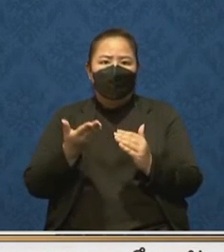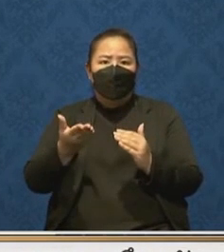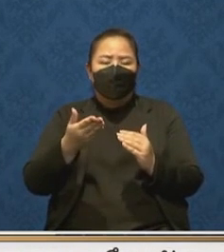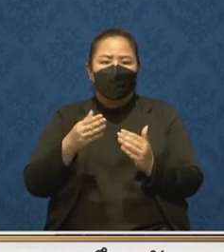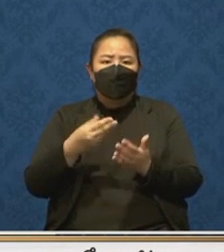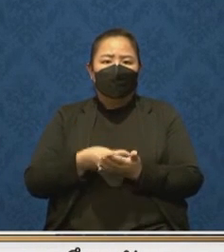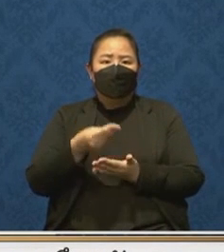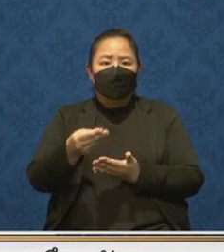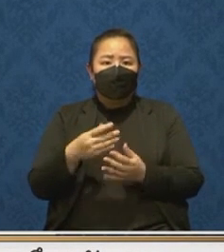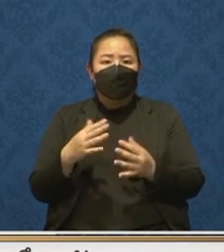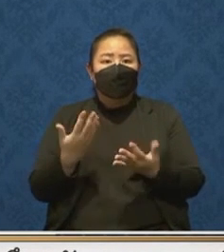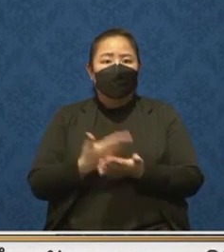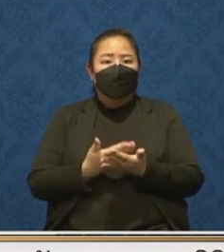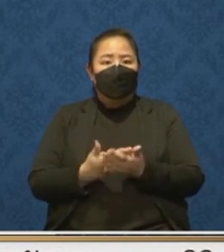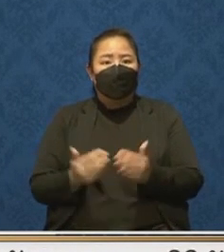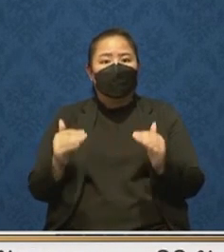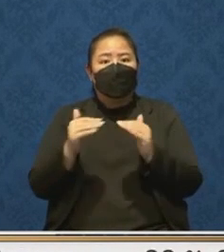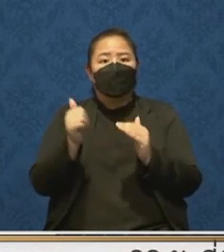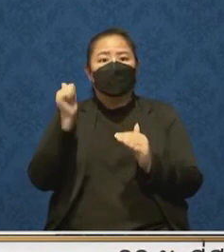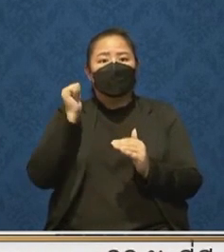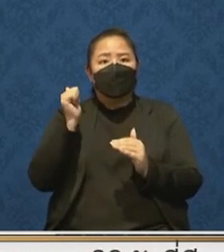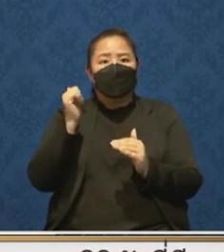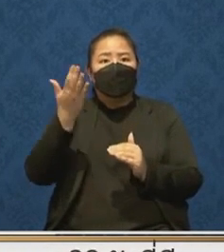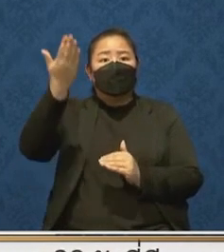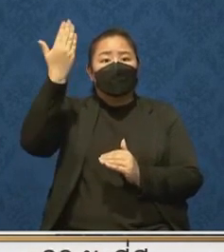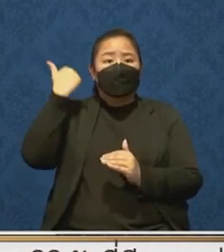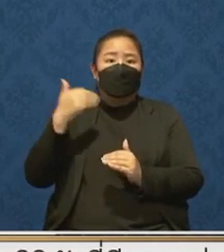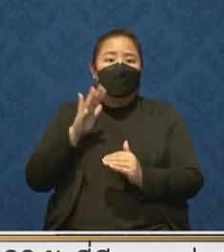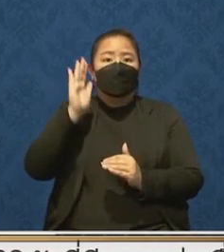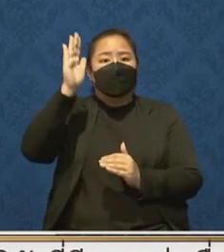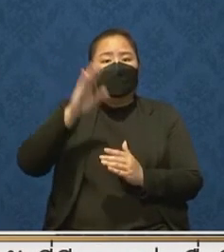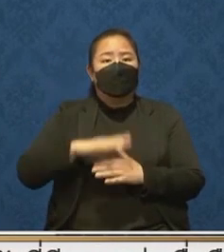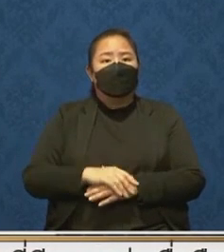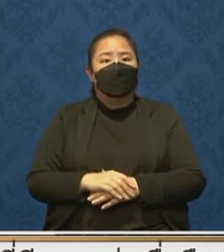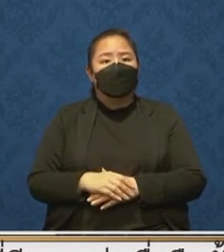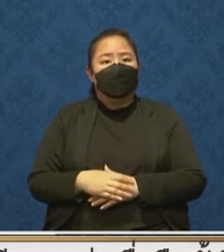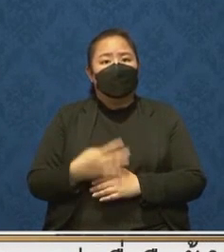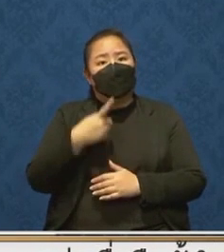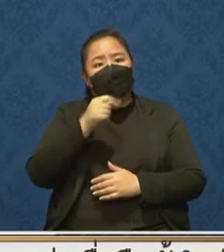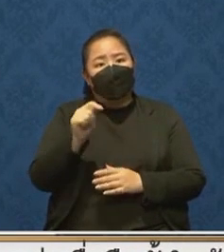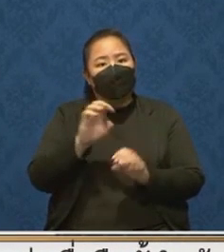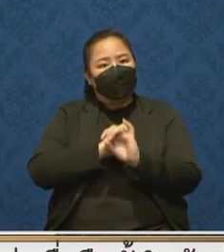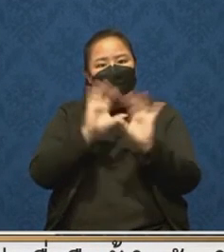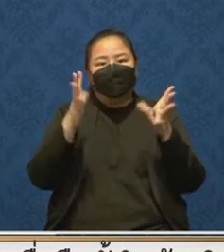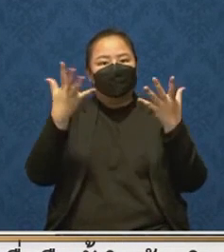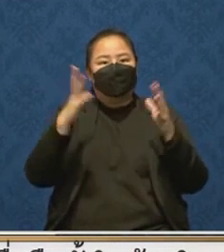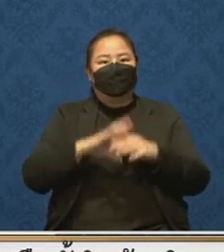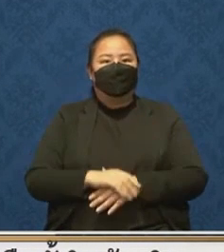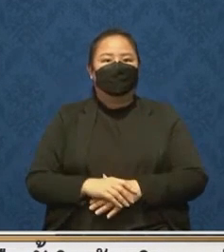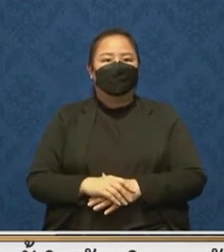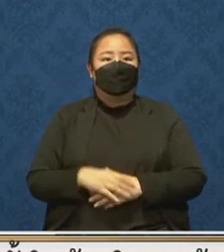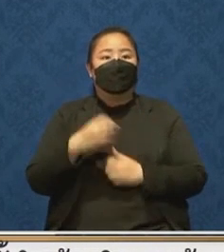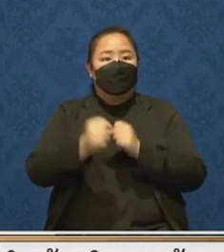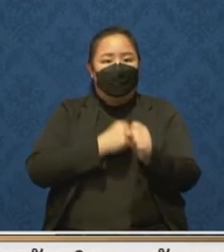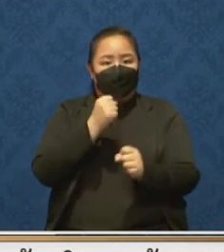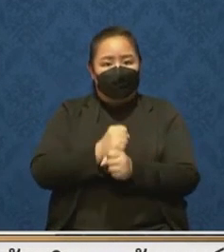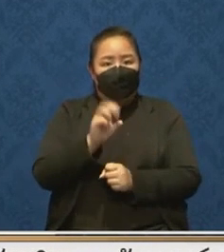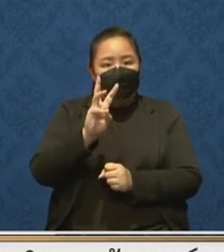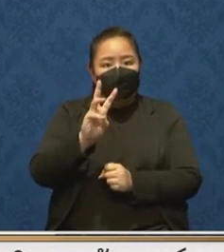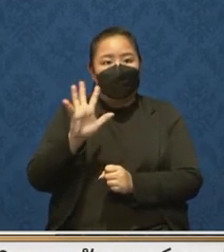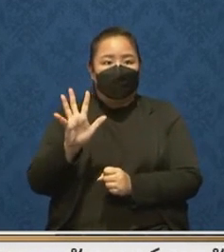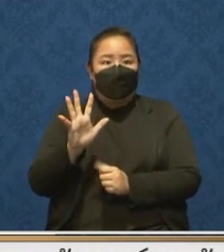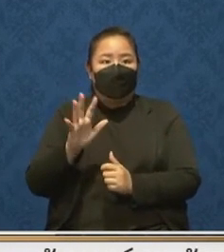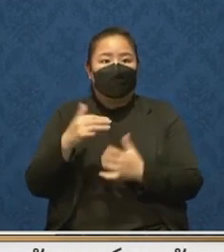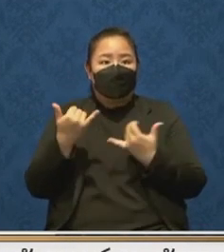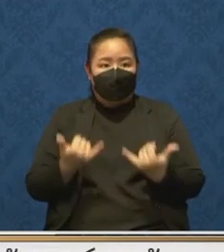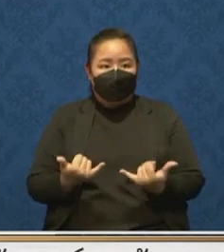มีผู้อภิบรายในการไม่ไวบางใจข้างทีแล้วซึ่งการตอบก็ไม่ชัดเจนปี65 ถึงตอน